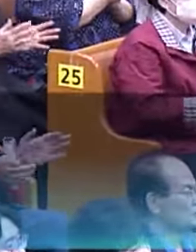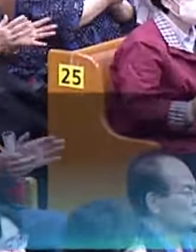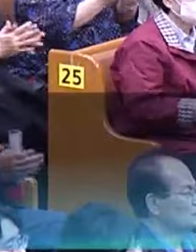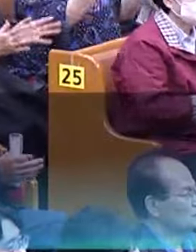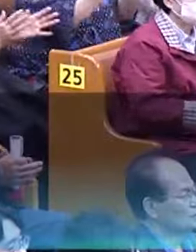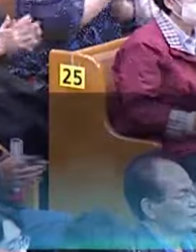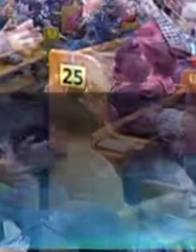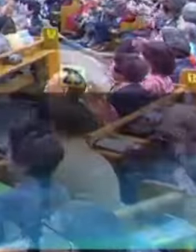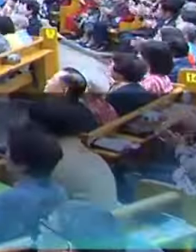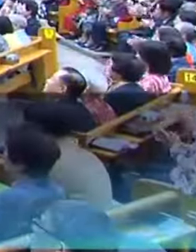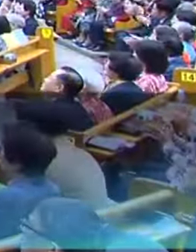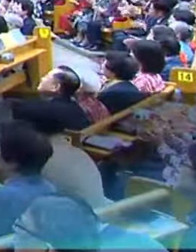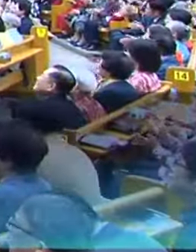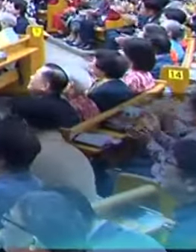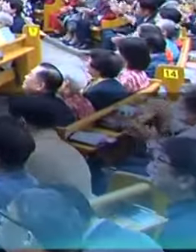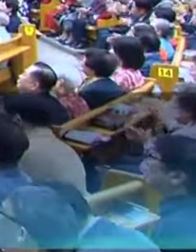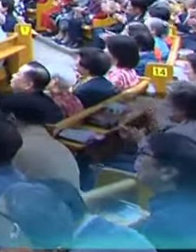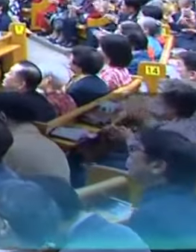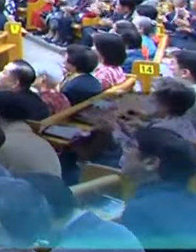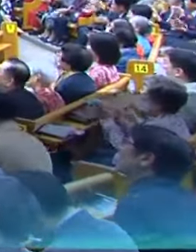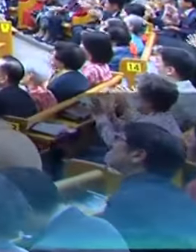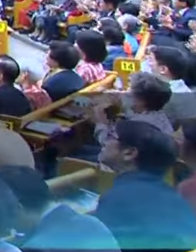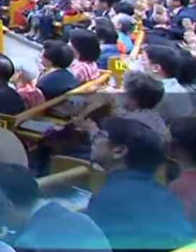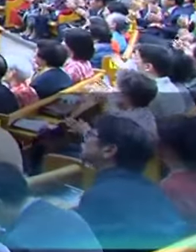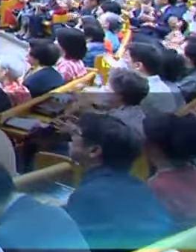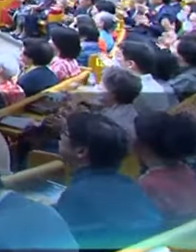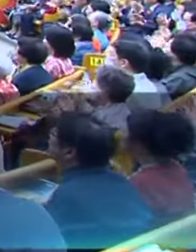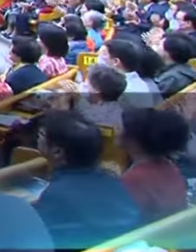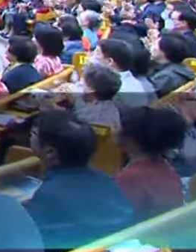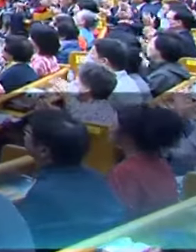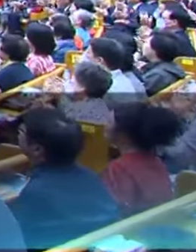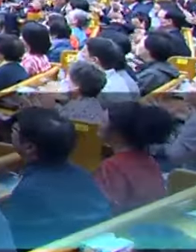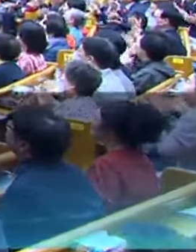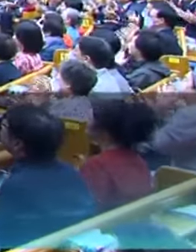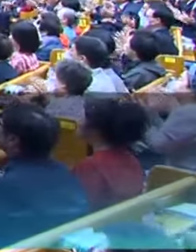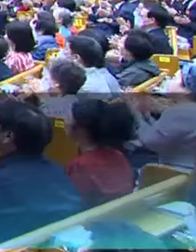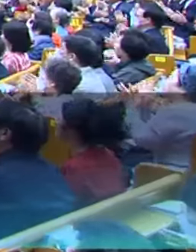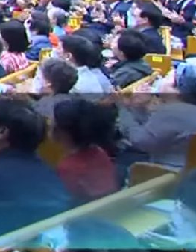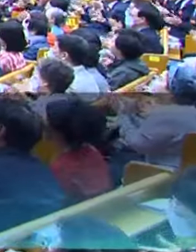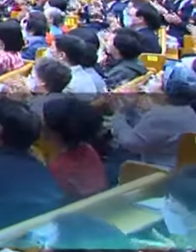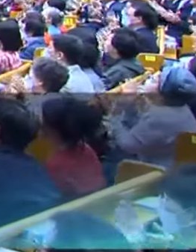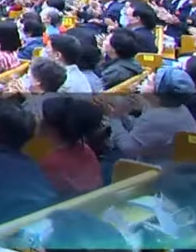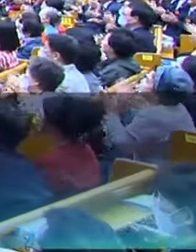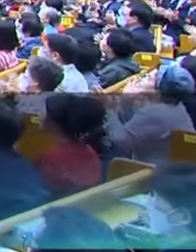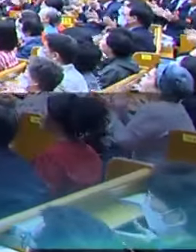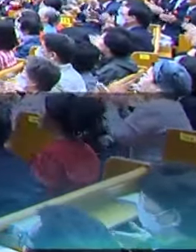주님을 피하던 인연